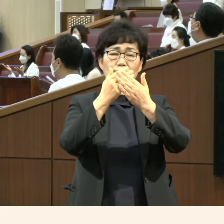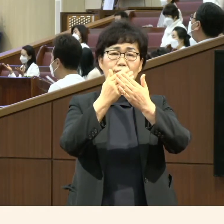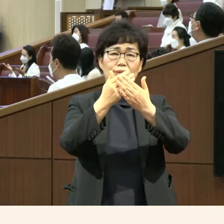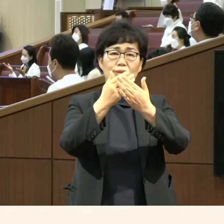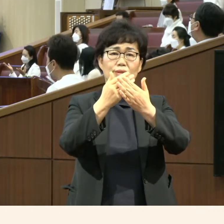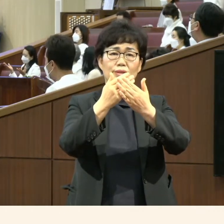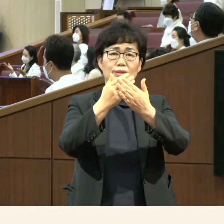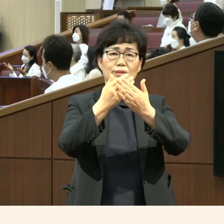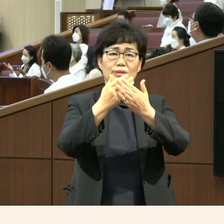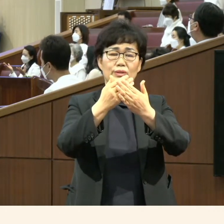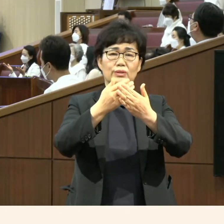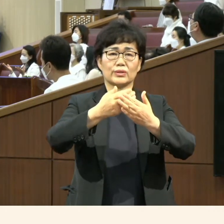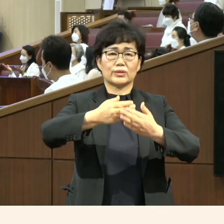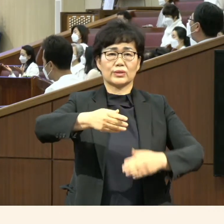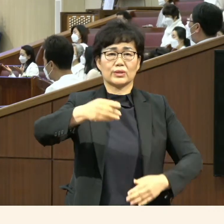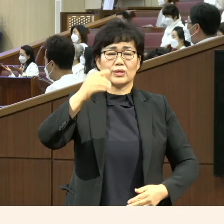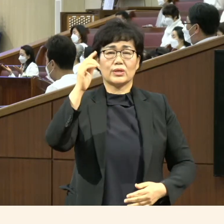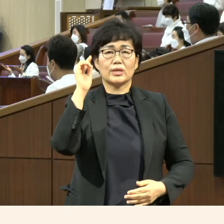아름답다 예수여,